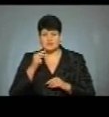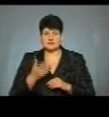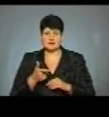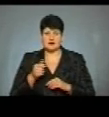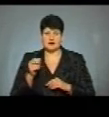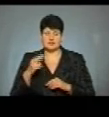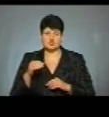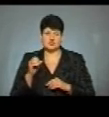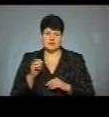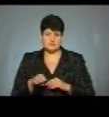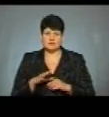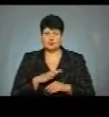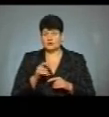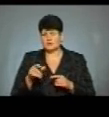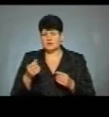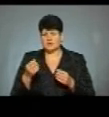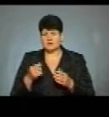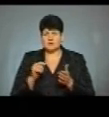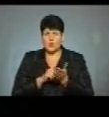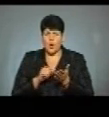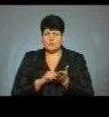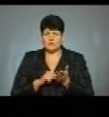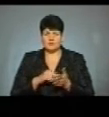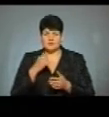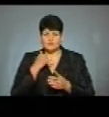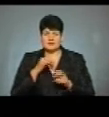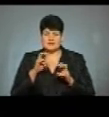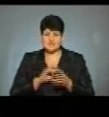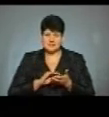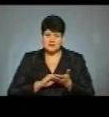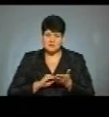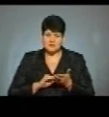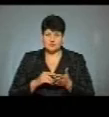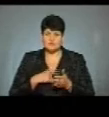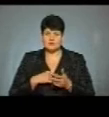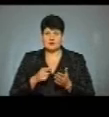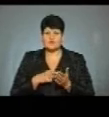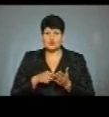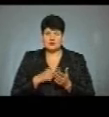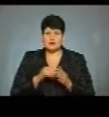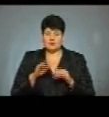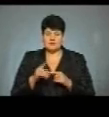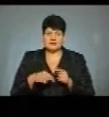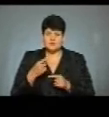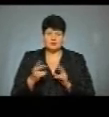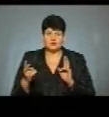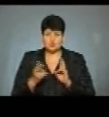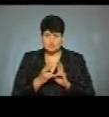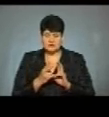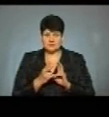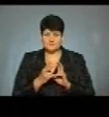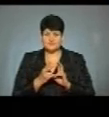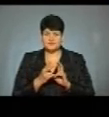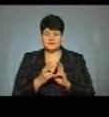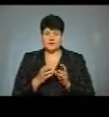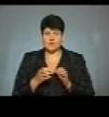гаджет. Були такі люди, які приїжджали зі звичайним кнопковим телефоном, сиділи, чемно записували собі у зошит, а потім на наступну зустріч вже, ну, тобто з